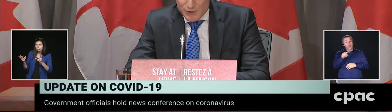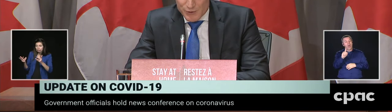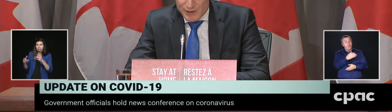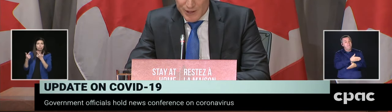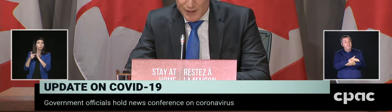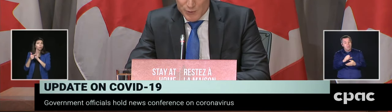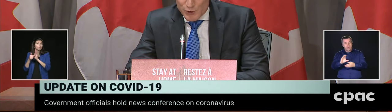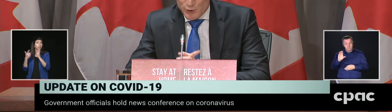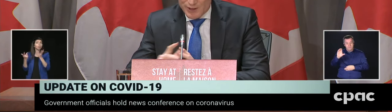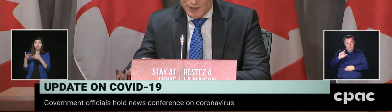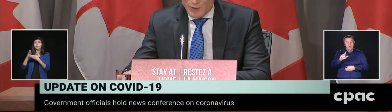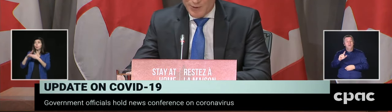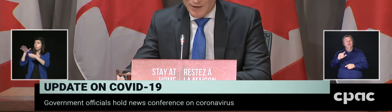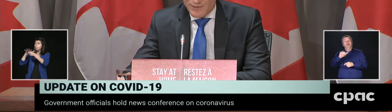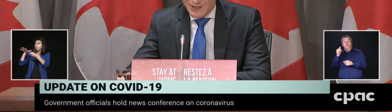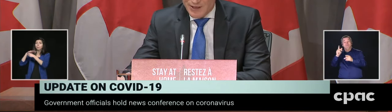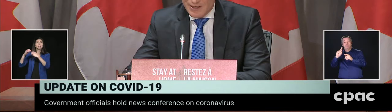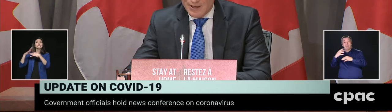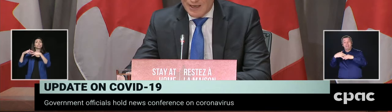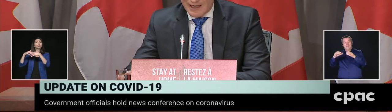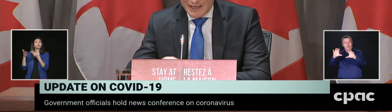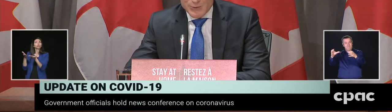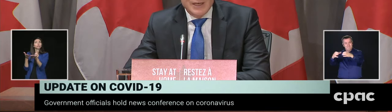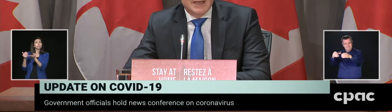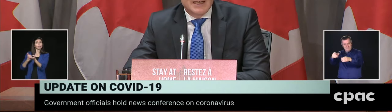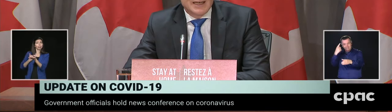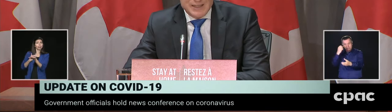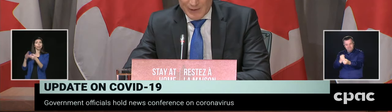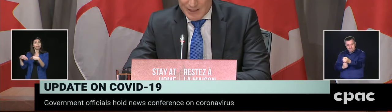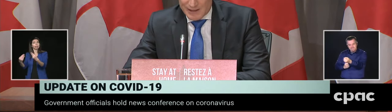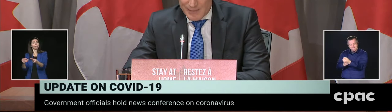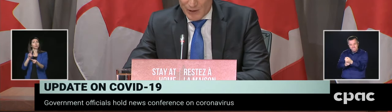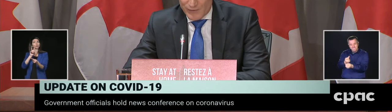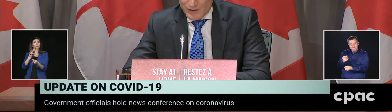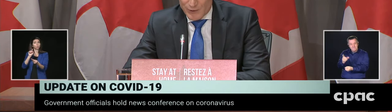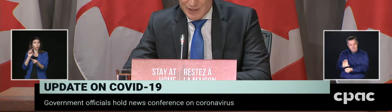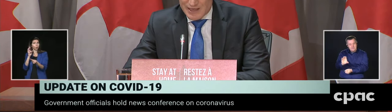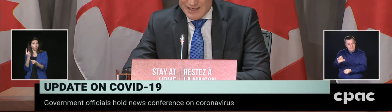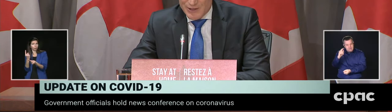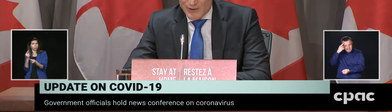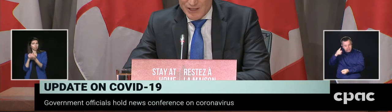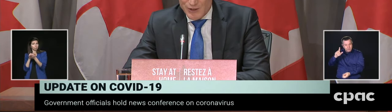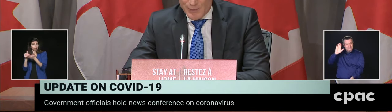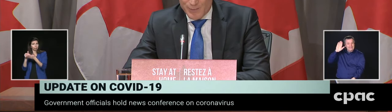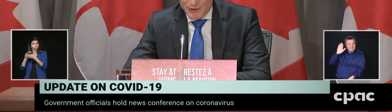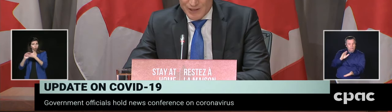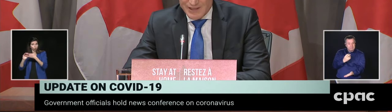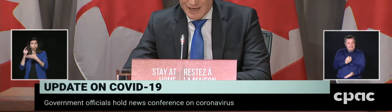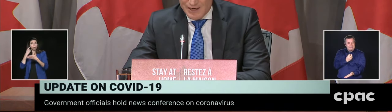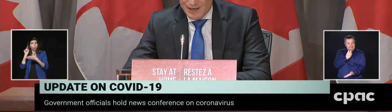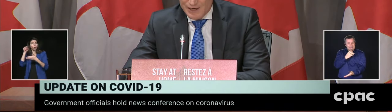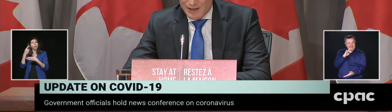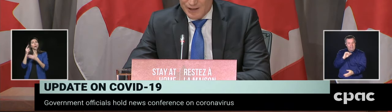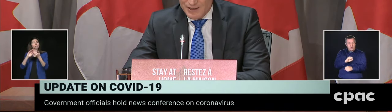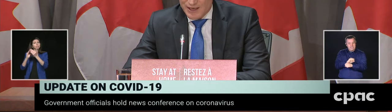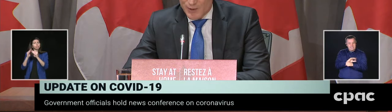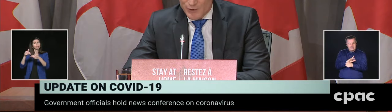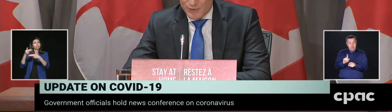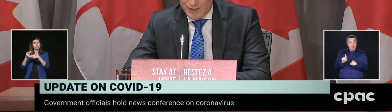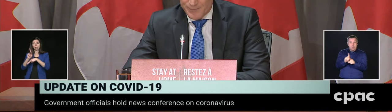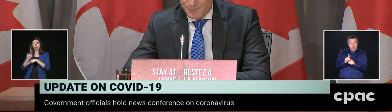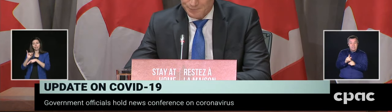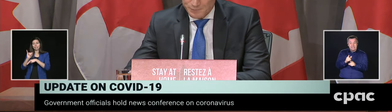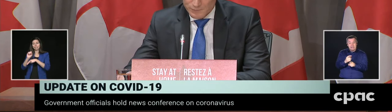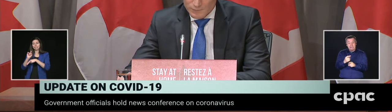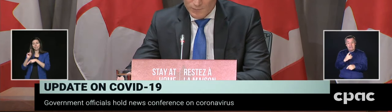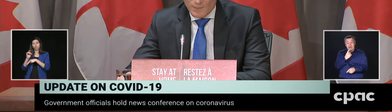Cachéchéouan pour soutenir son plan visant à réduire les risques présentés par le virus et les inondations potentielles dans sa